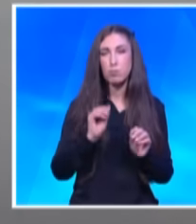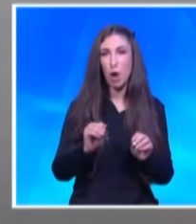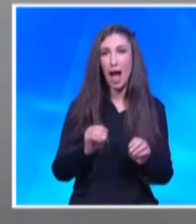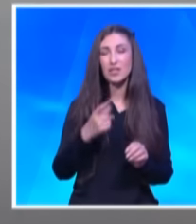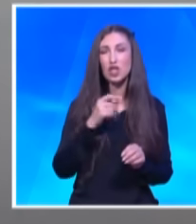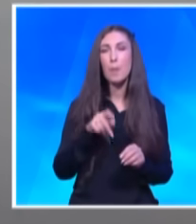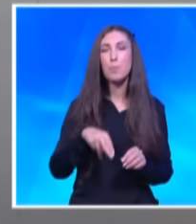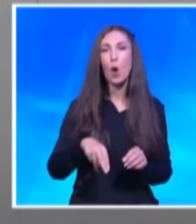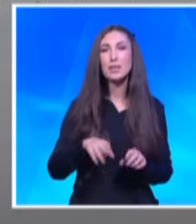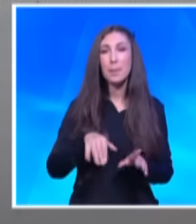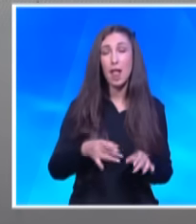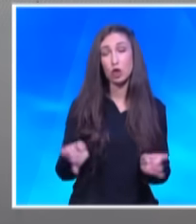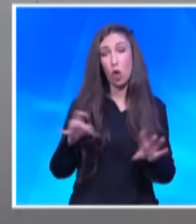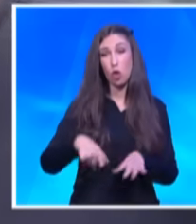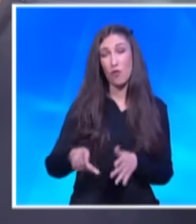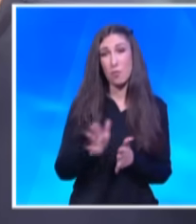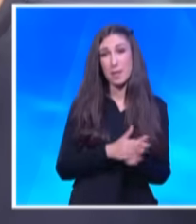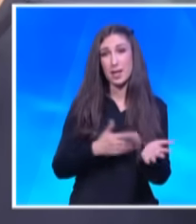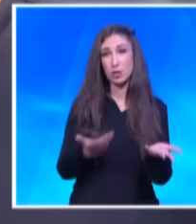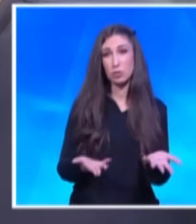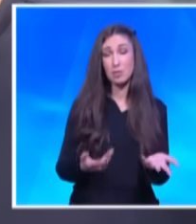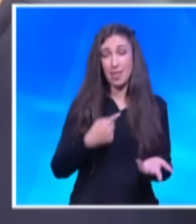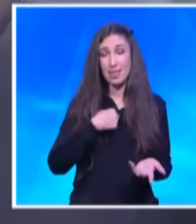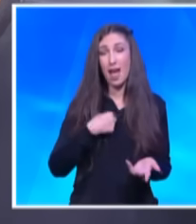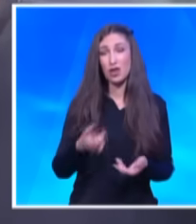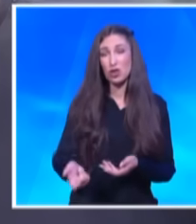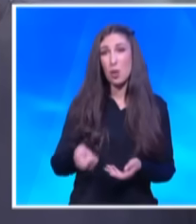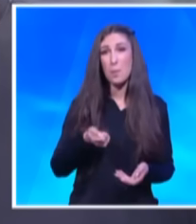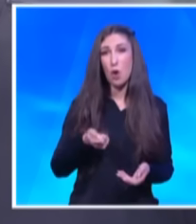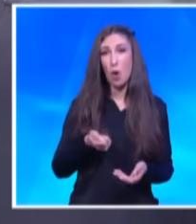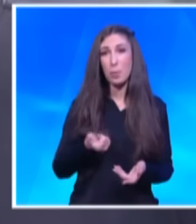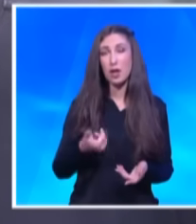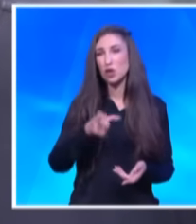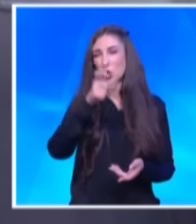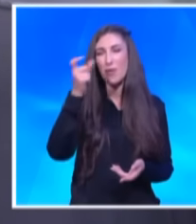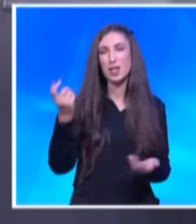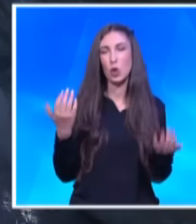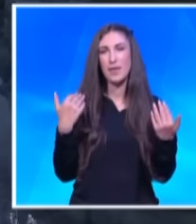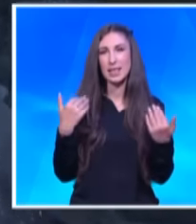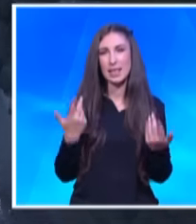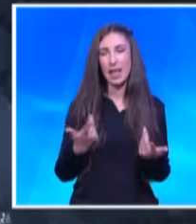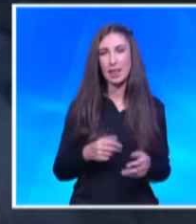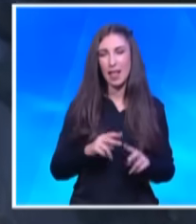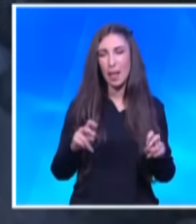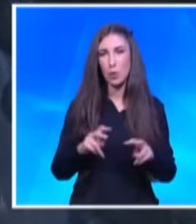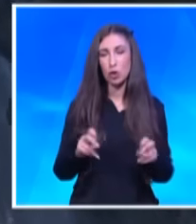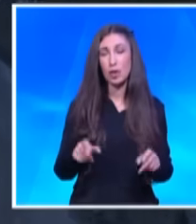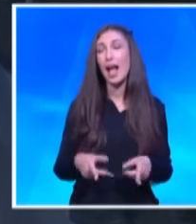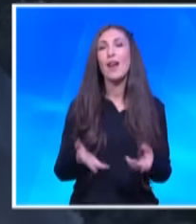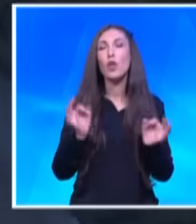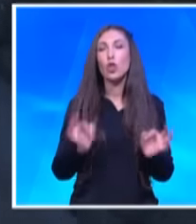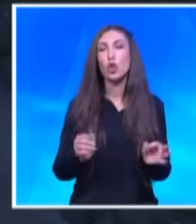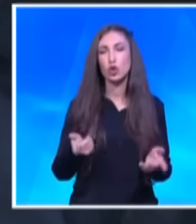че Попския плаж отново е мръсен. За нашите проби това е в Софийския университет, лабораторията. И какво точно